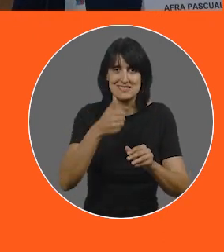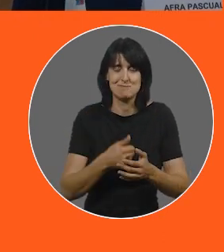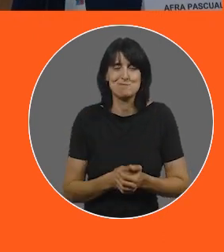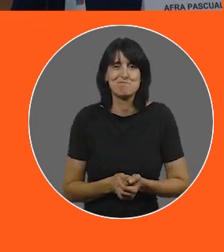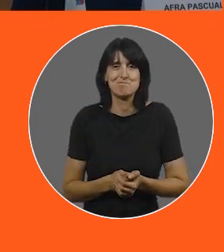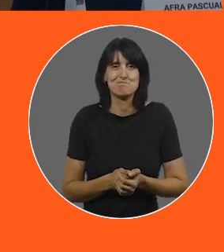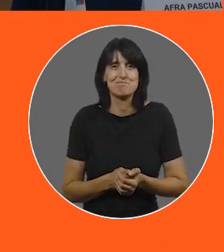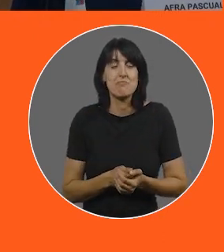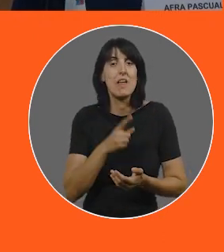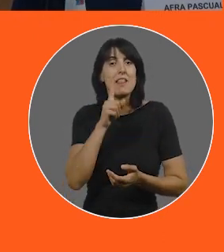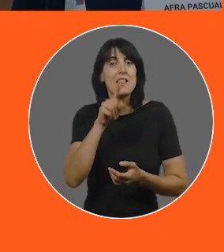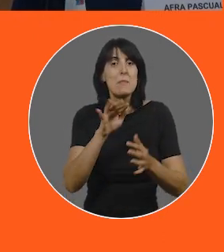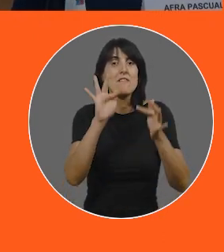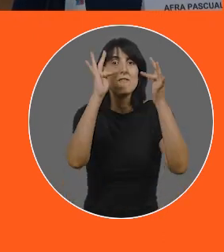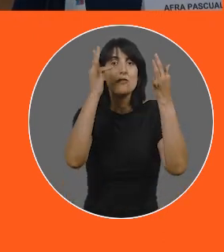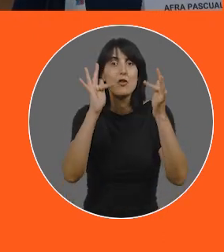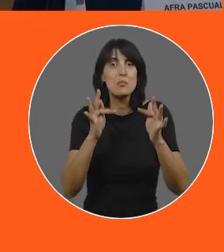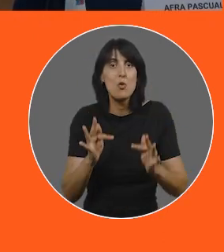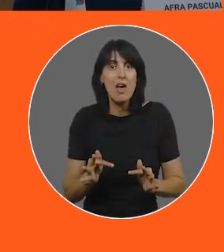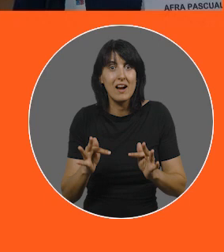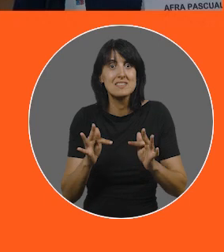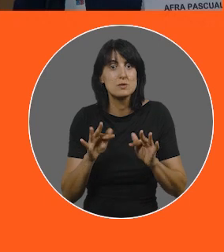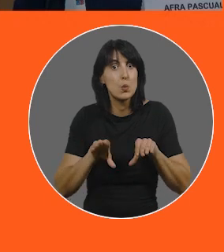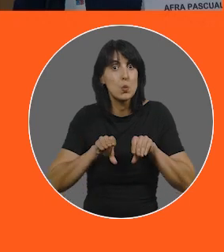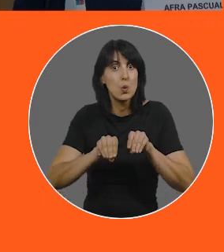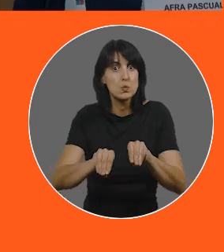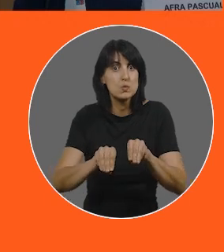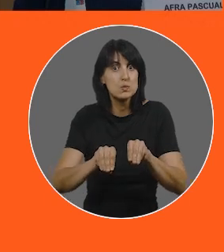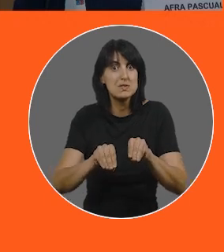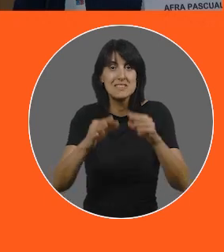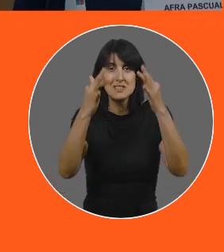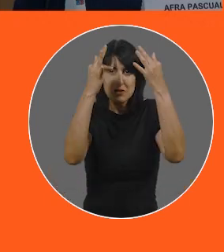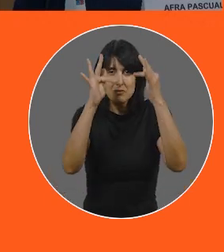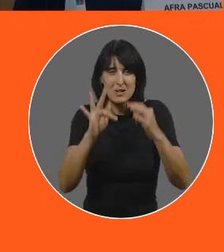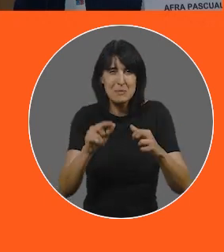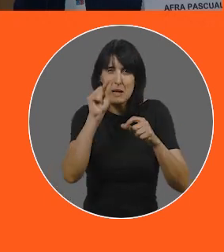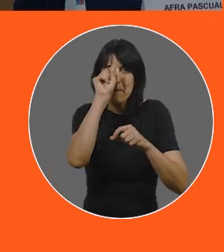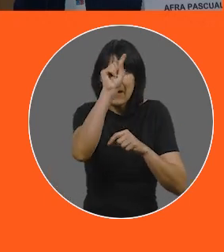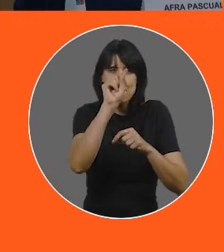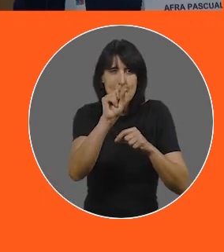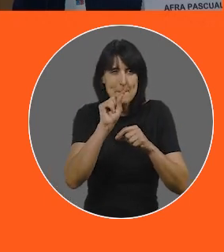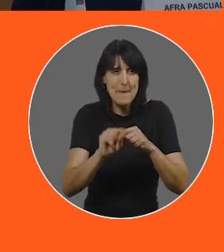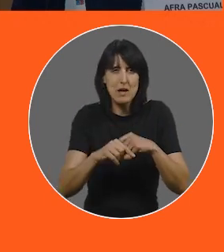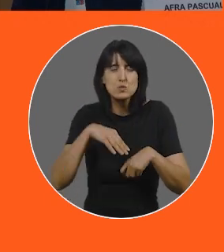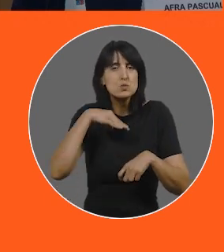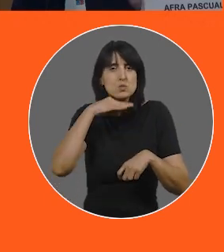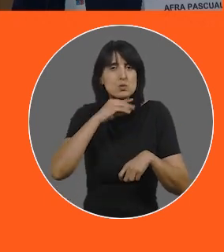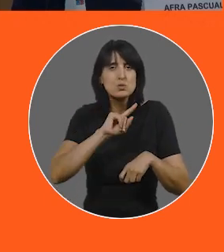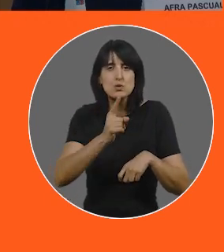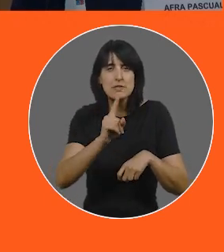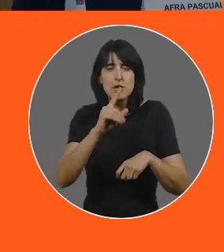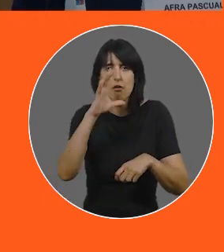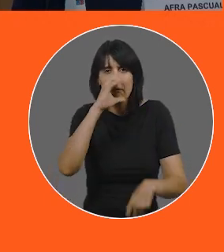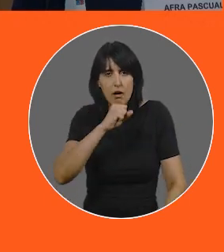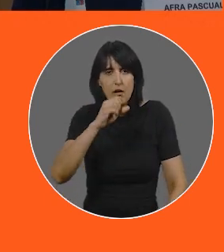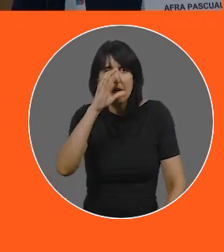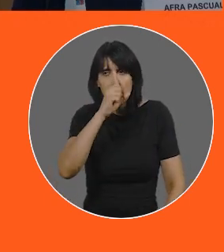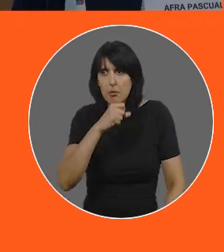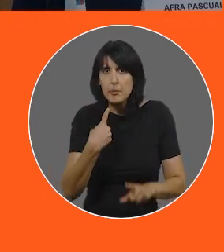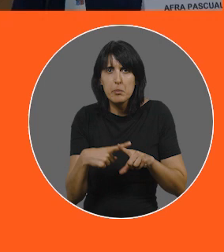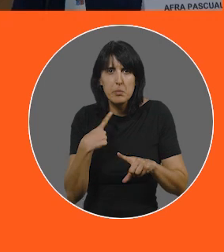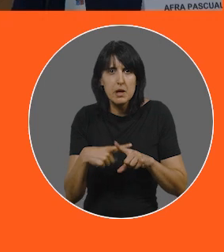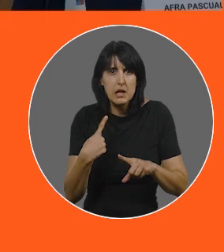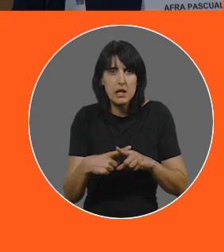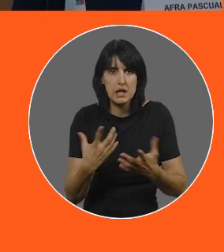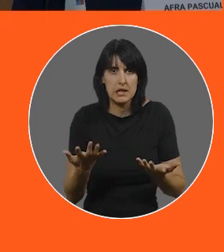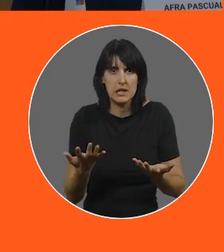Moltes vegades, quan utilitzo els formularis, si aquests no estan suficientment marcats, comencen a donar errors i no